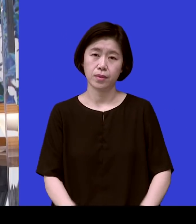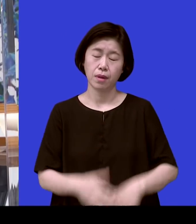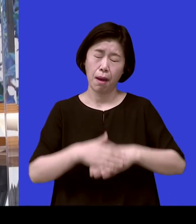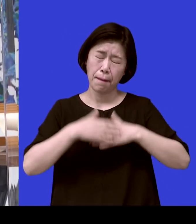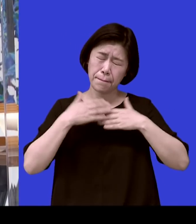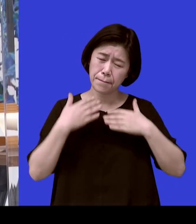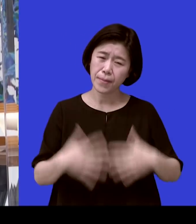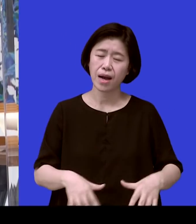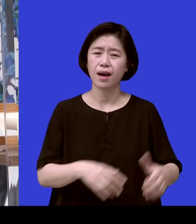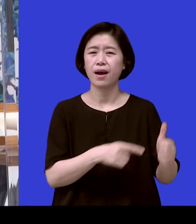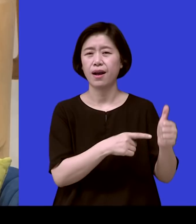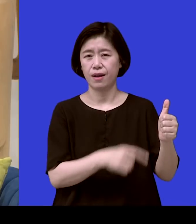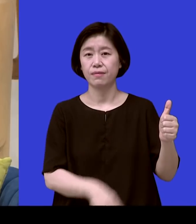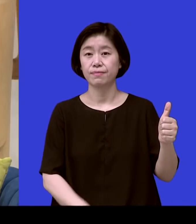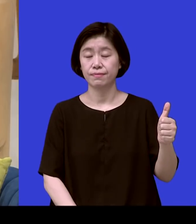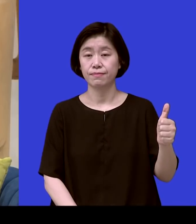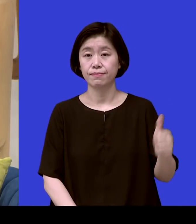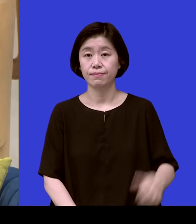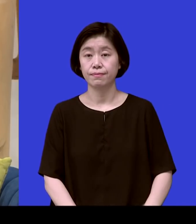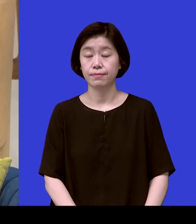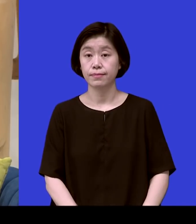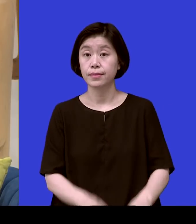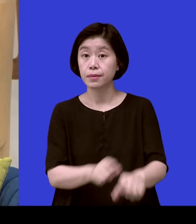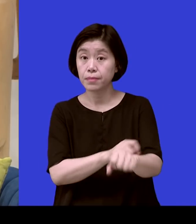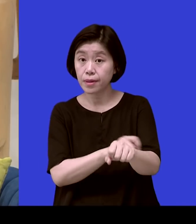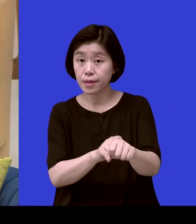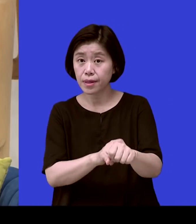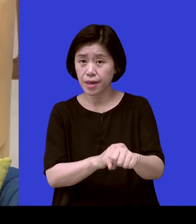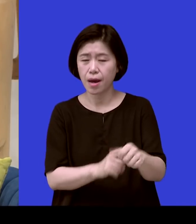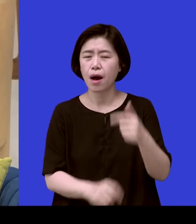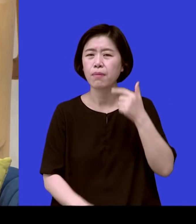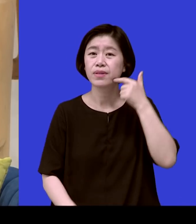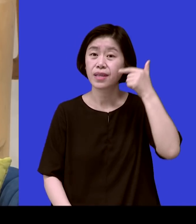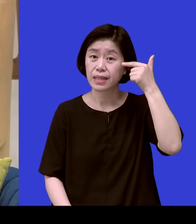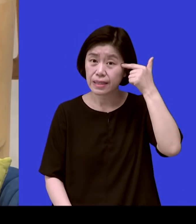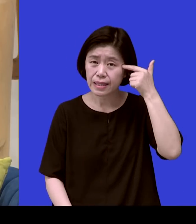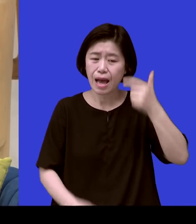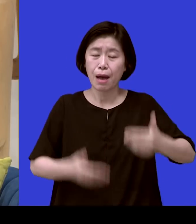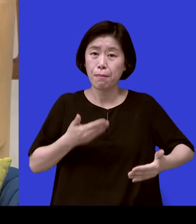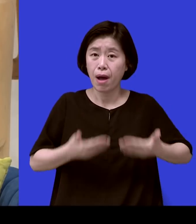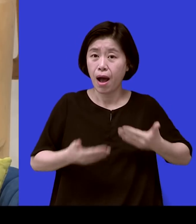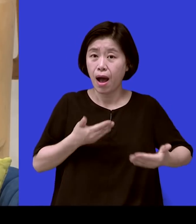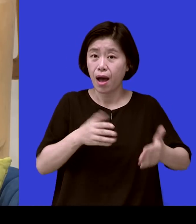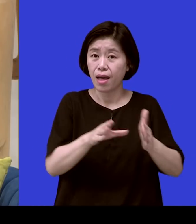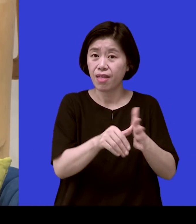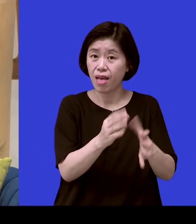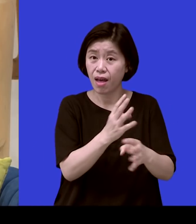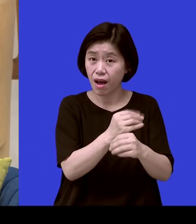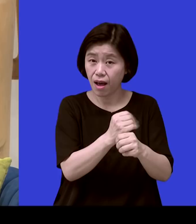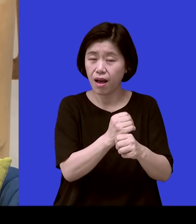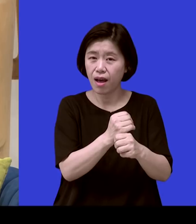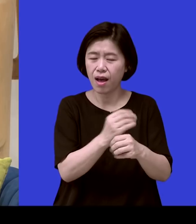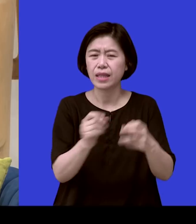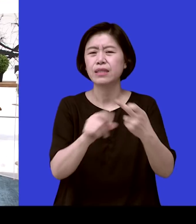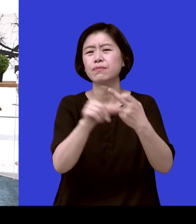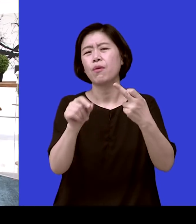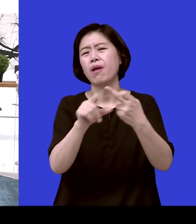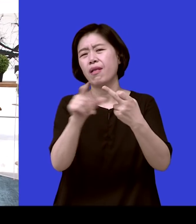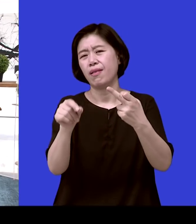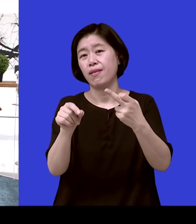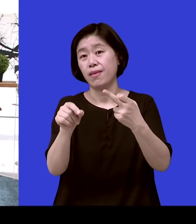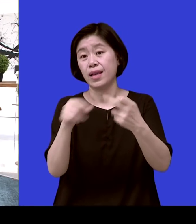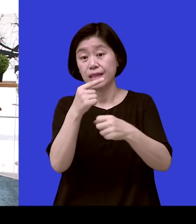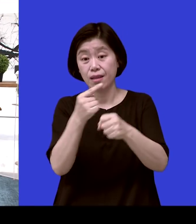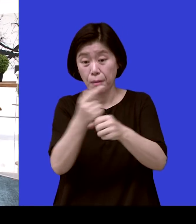피곤해 했고 예. 또 특별히 이제 목사님들이 연말 연시가 너무 과로가 겹치거든요.